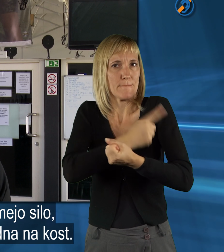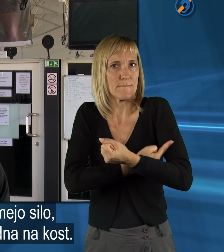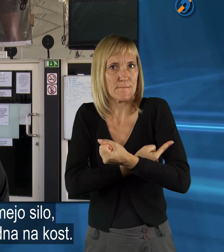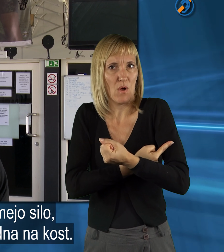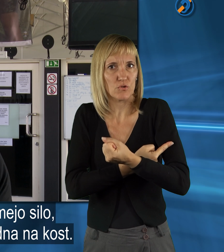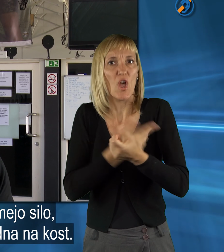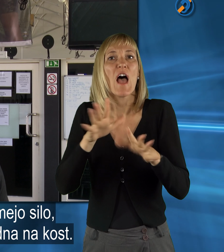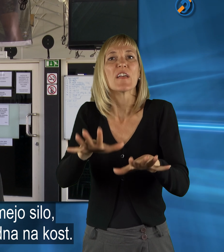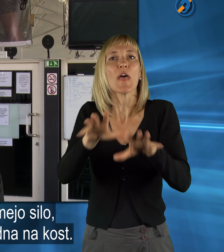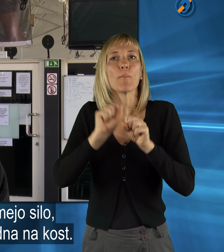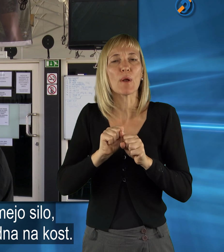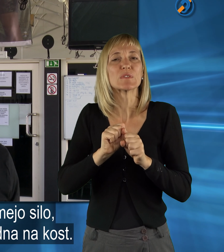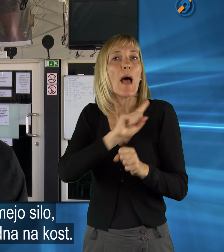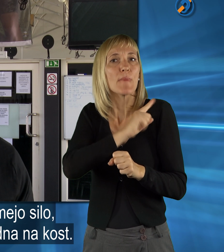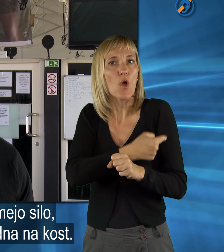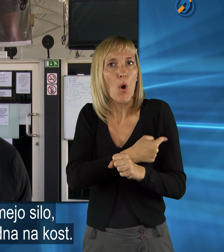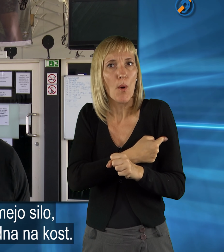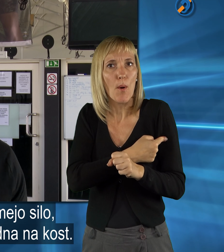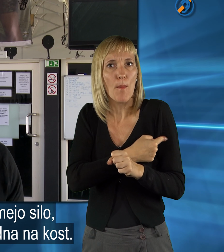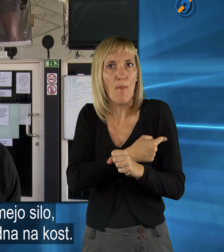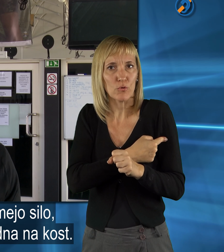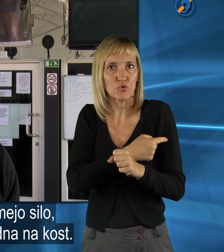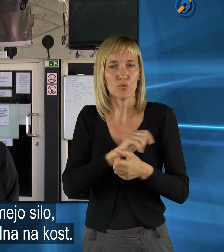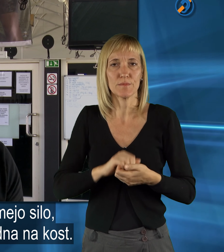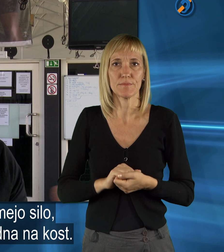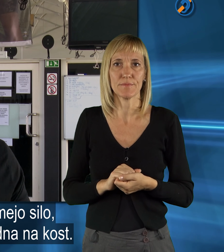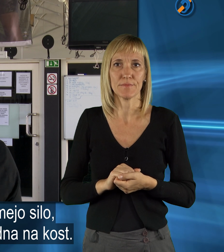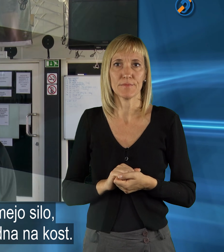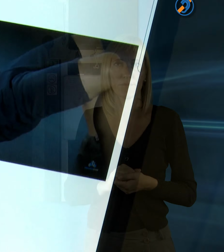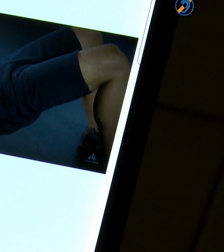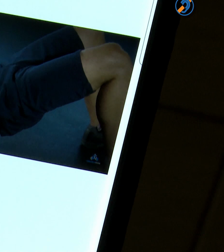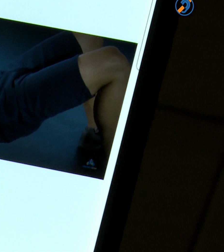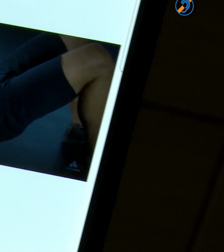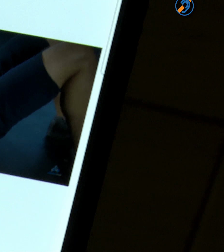vprevzamejo silo, ki se pač ge direktno na kos.